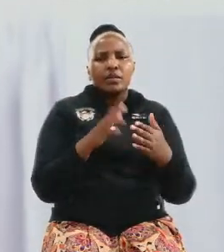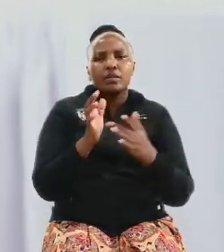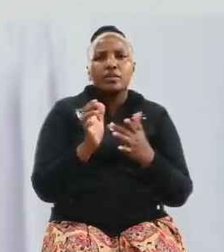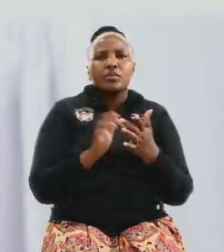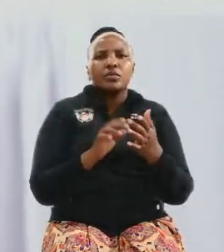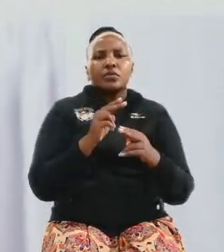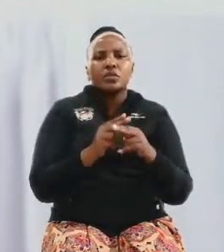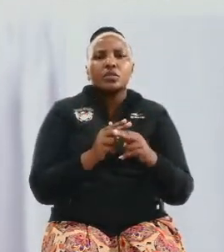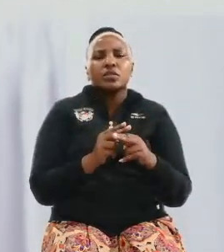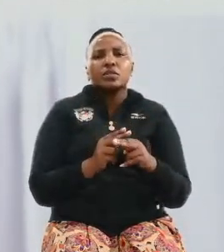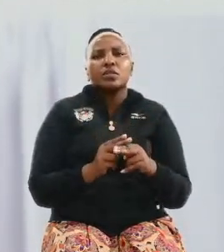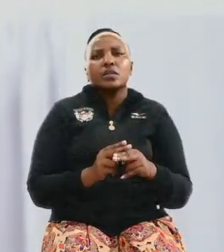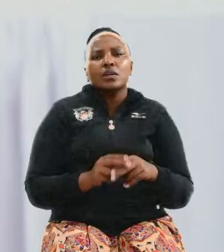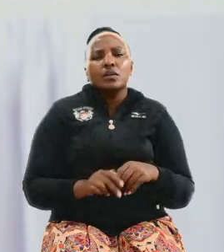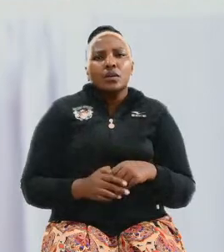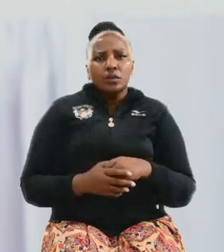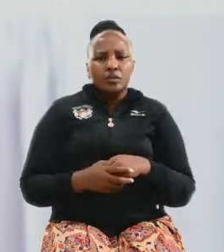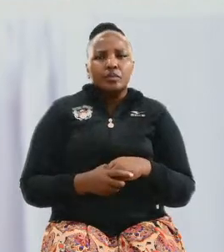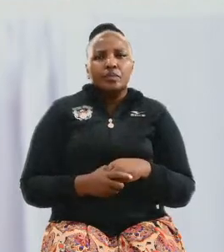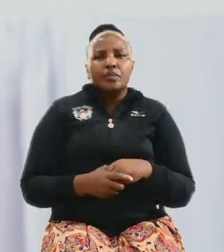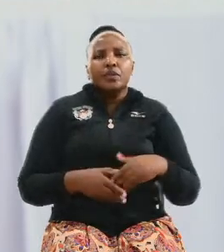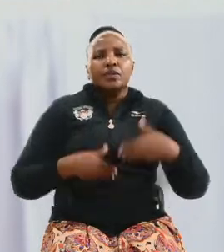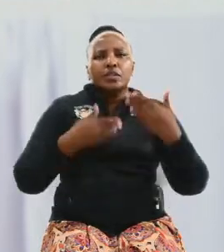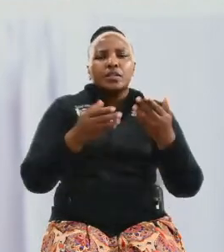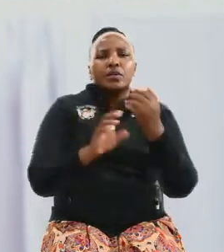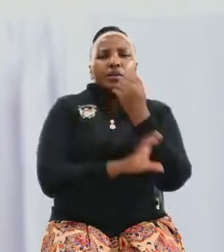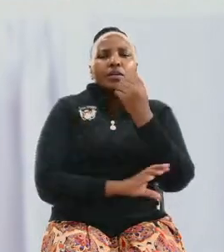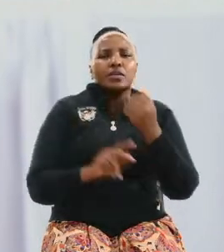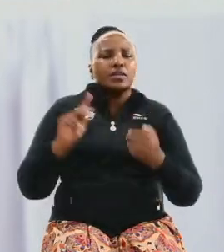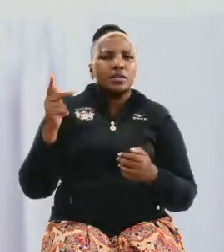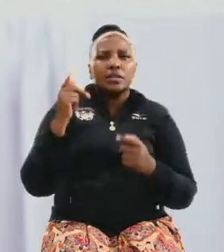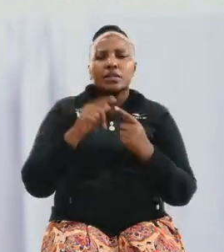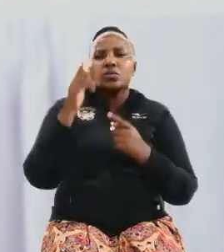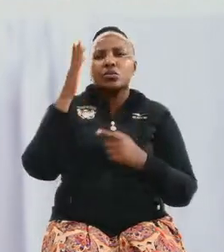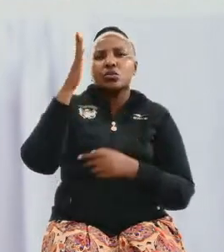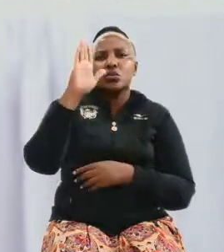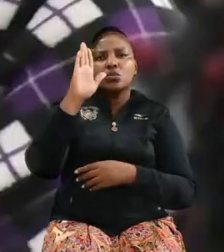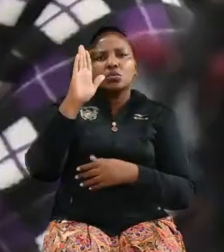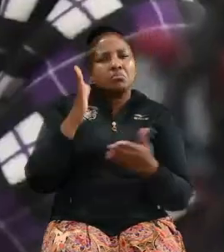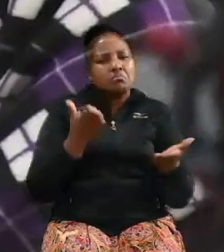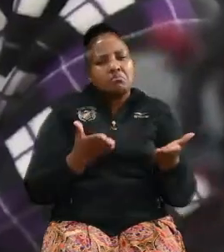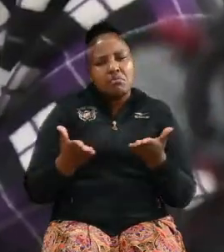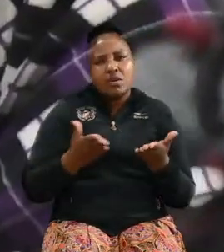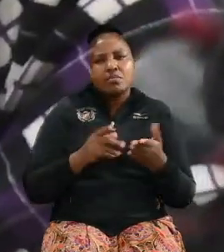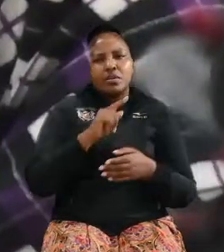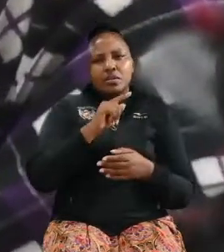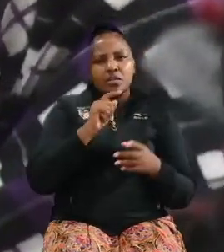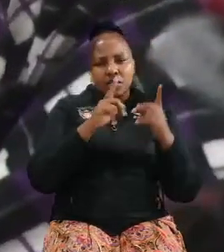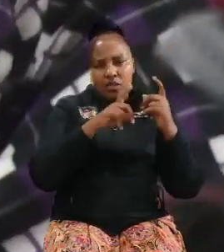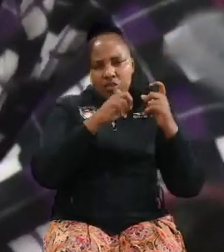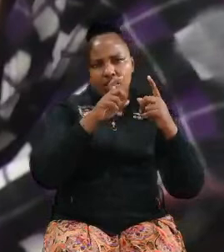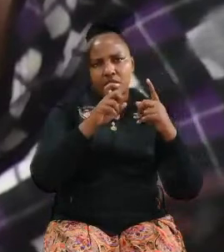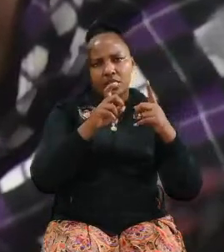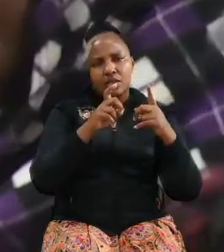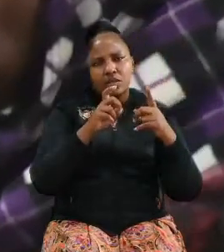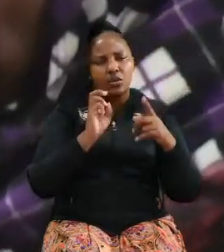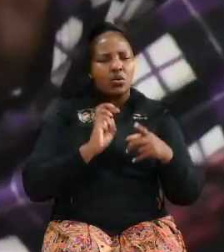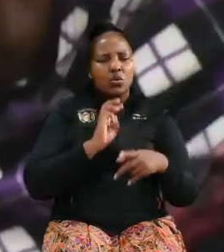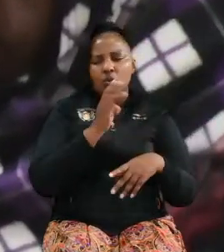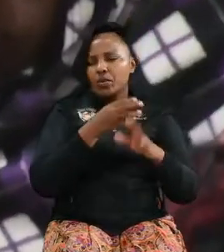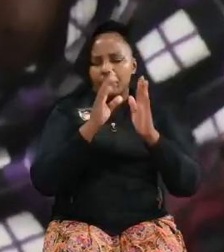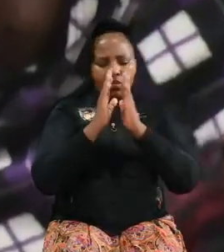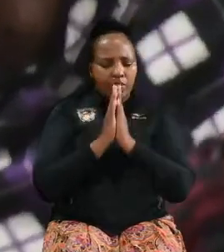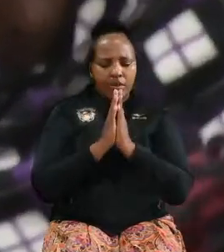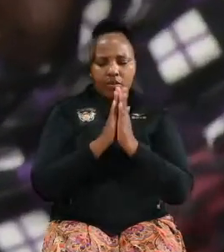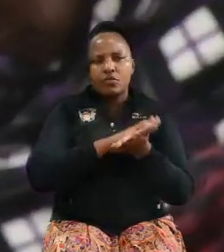Kristo. Nchi yetu Bwana tunaikabidhi mikononi mwako Bwana. Ikiwa kuna pahali tumekosea kama wa Kenya, Mungu wa Israeli